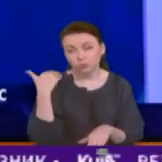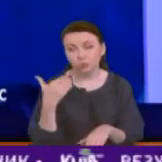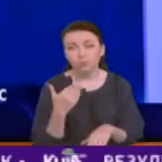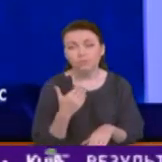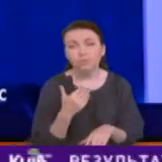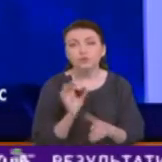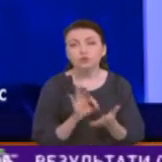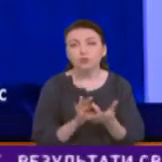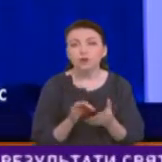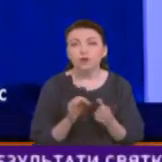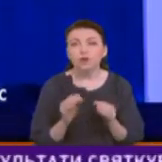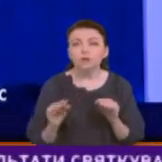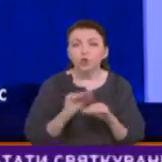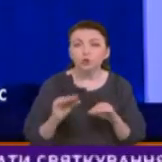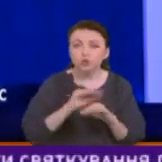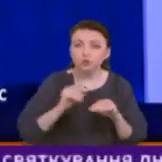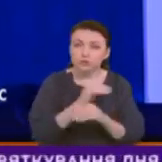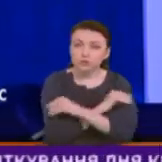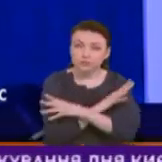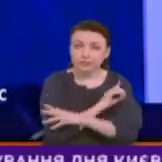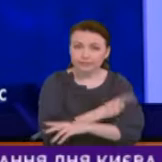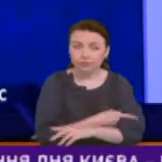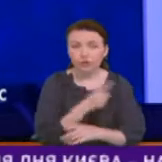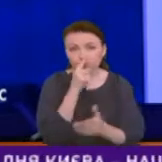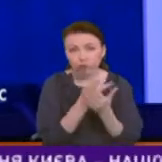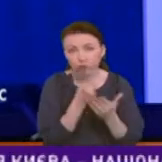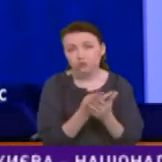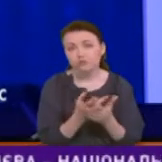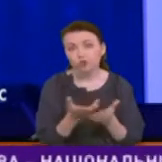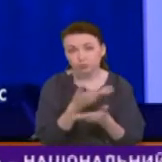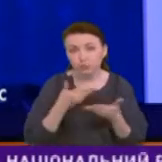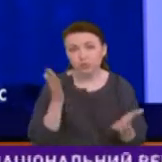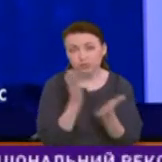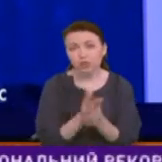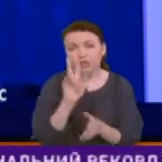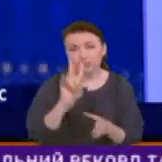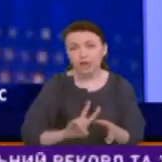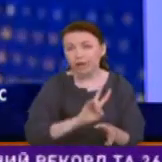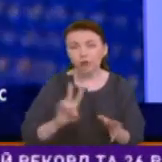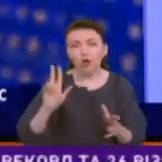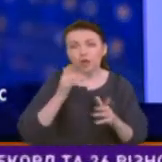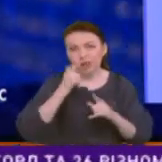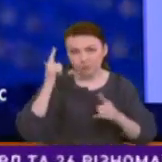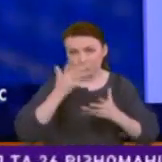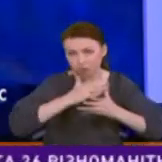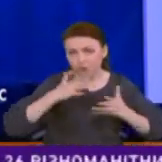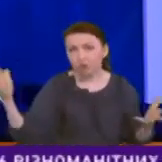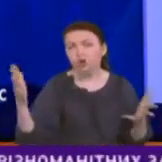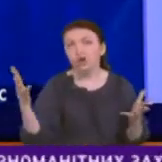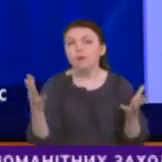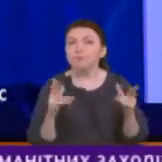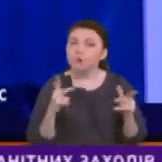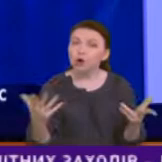щоб нарощувати силу, щоб показувати, що ми є церквою, одною з самих найбільших. Коли б дійсно ми